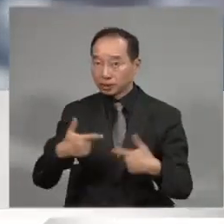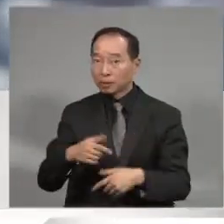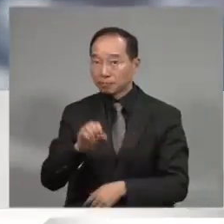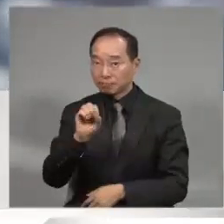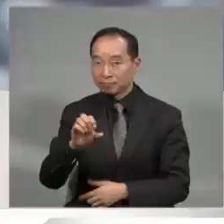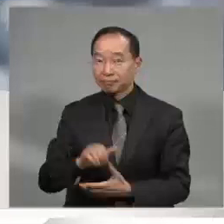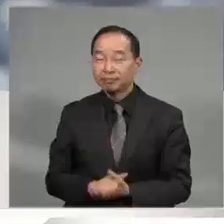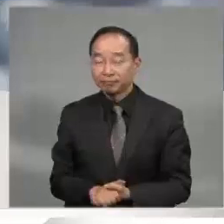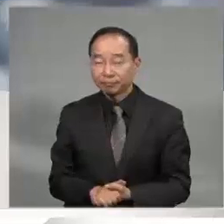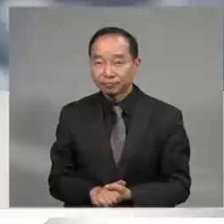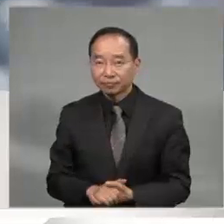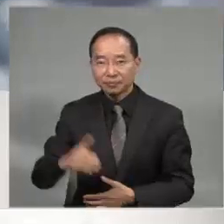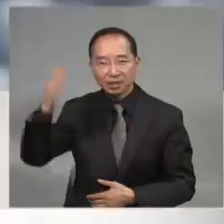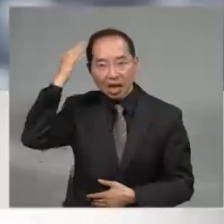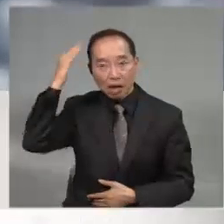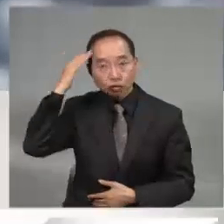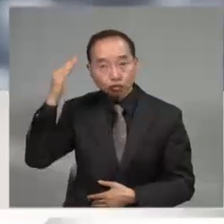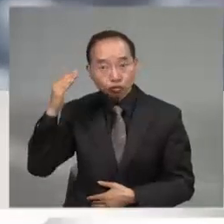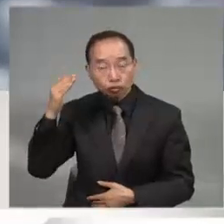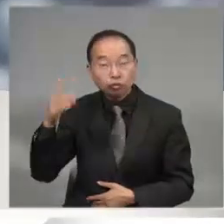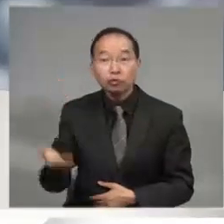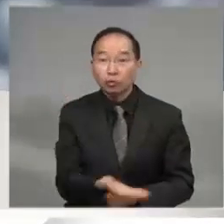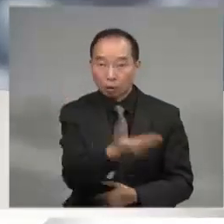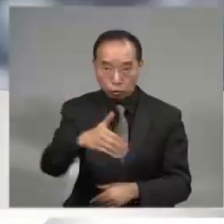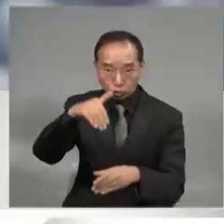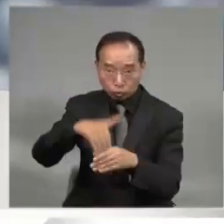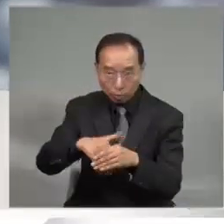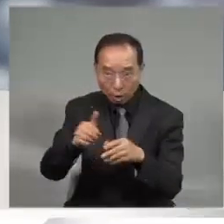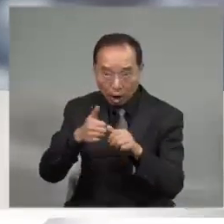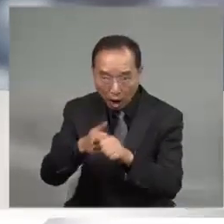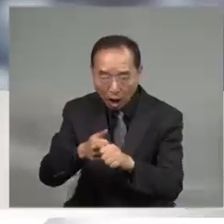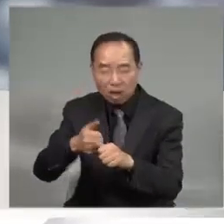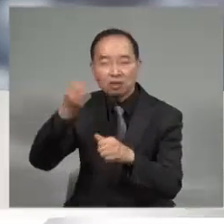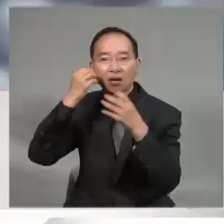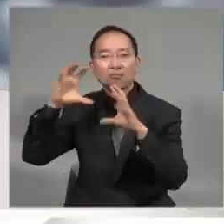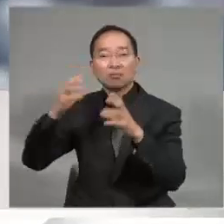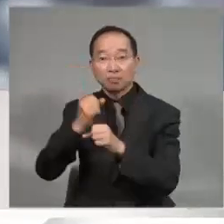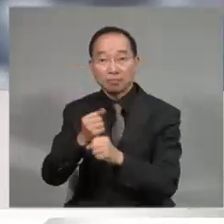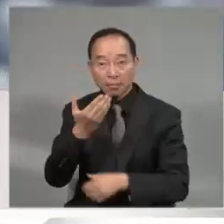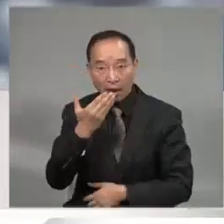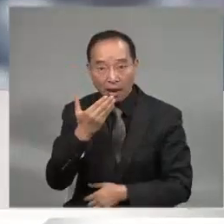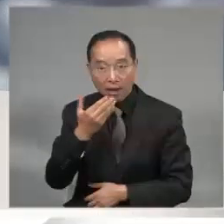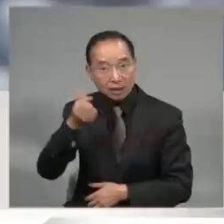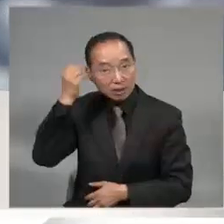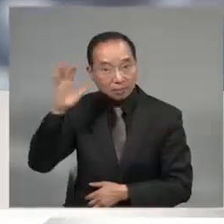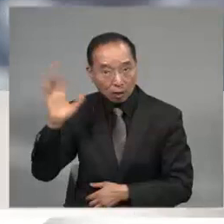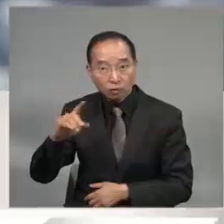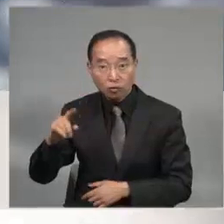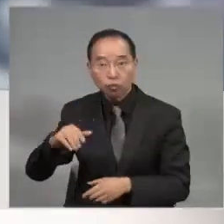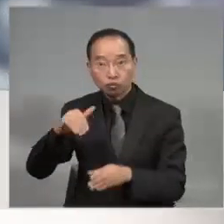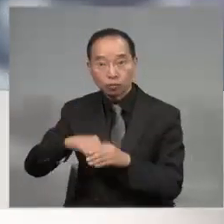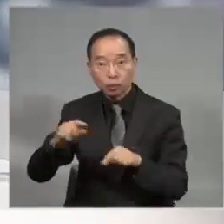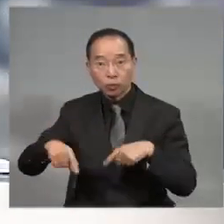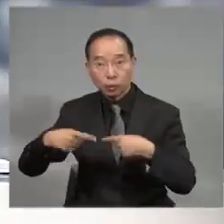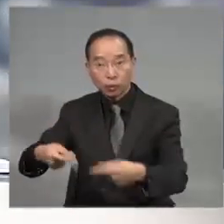그죠? 예, 대한민국은 여러분이 만들어 간다는 거 항상 잊지 마시고 함께 참여해 주시길 바라겠습니다.